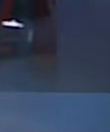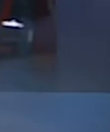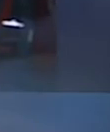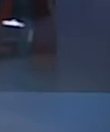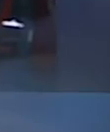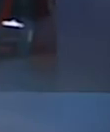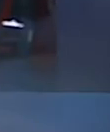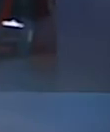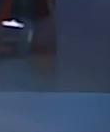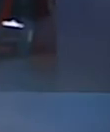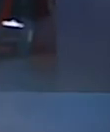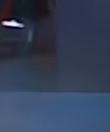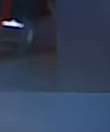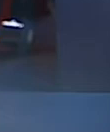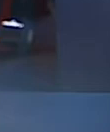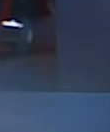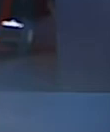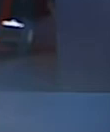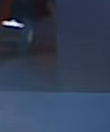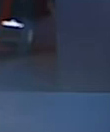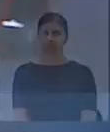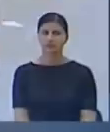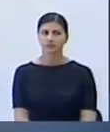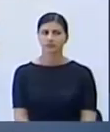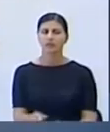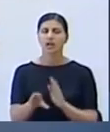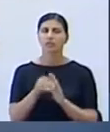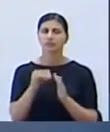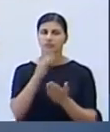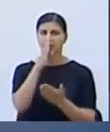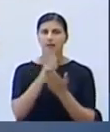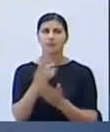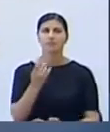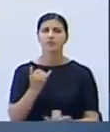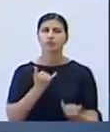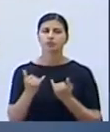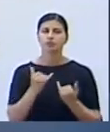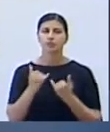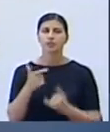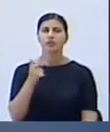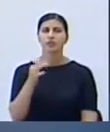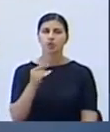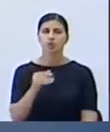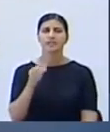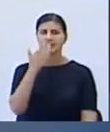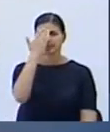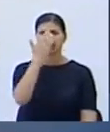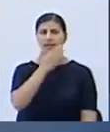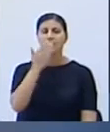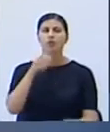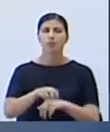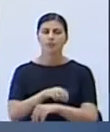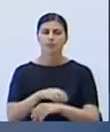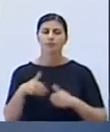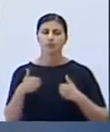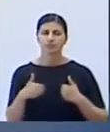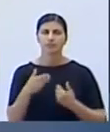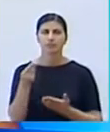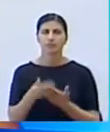არჩევნები 2016 ბრუნდება პირდაპირ ეთერში და წარმოგიდგენ ჩვენ დღევანდელ პირველ სტუმარს ბატონ მამკა გიორგაძე სახალხო პარტია მოგესალმებით ბატონ